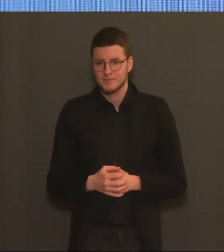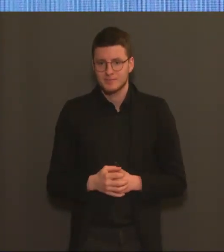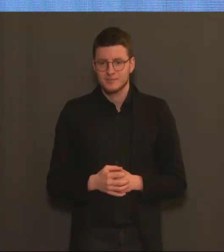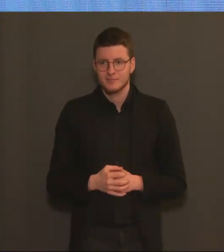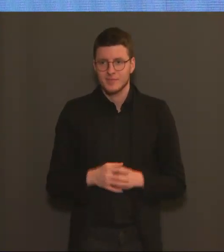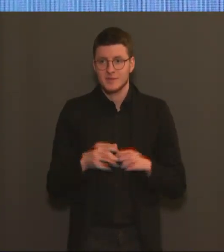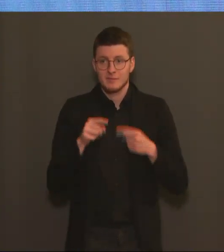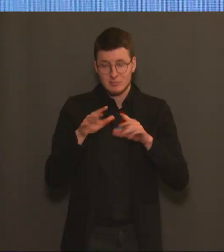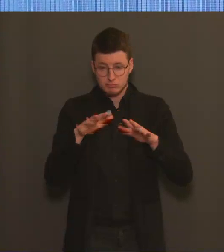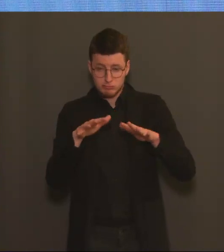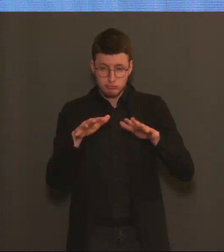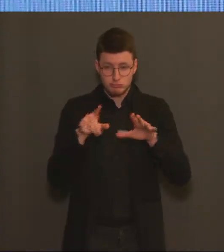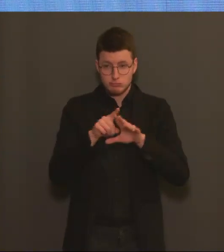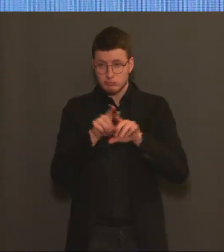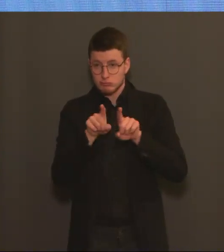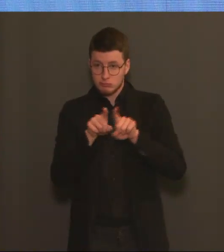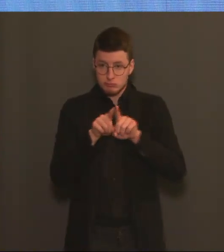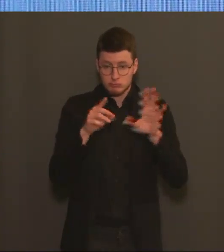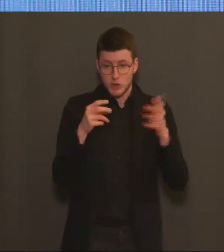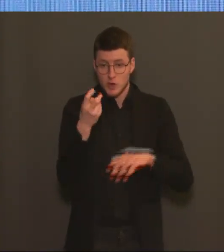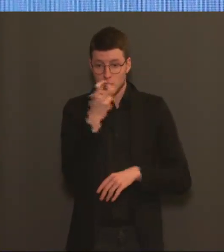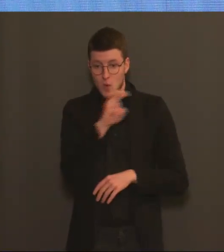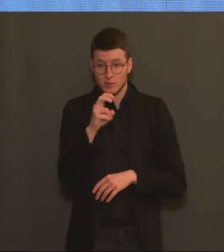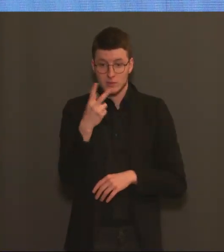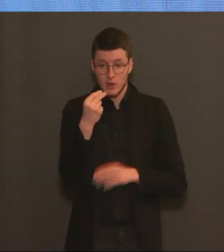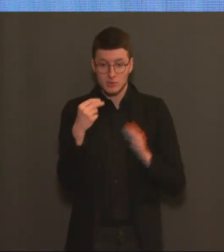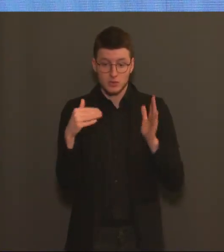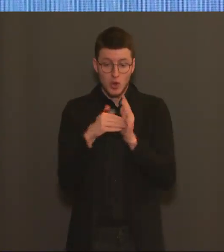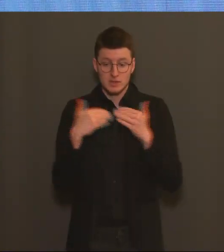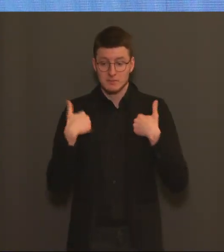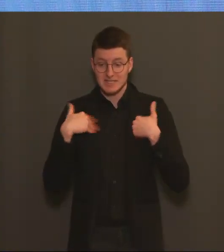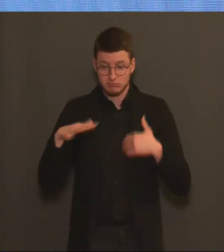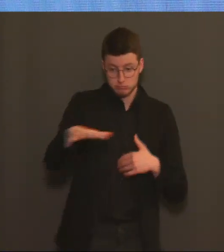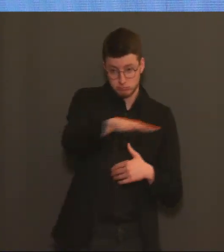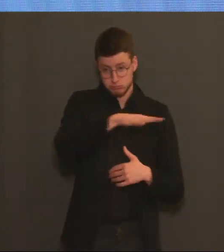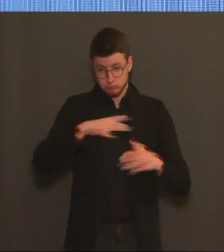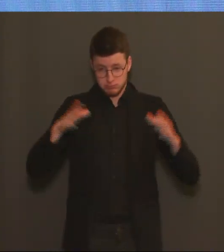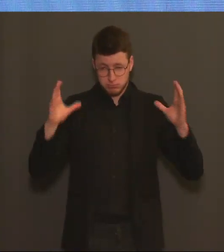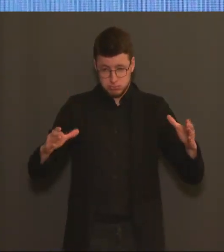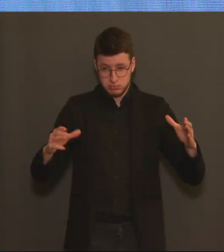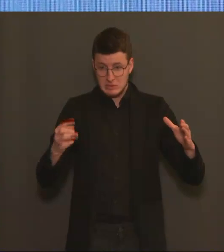Dat komt overeen met 360 op de bijna